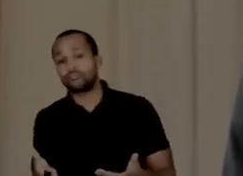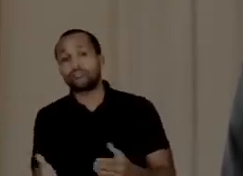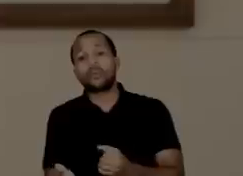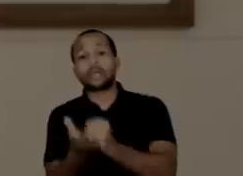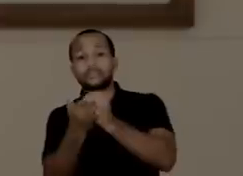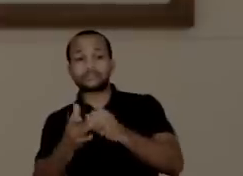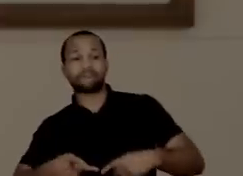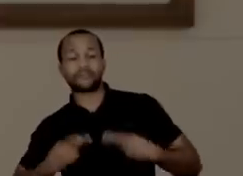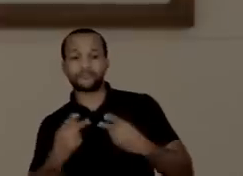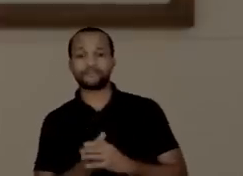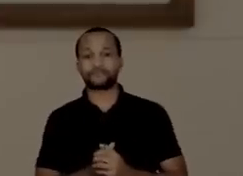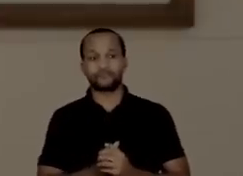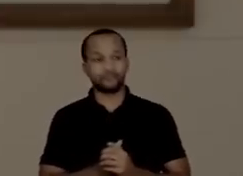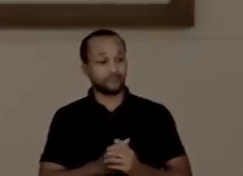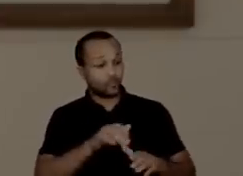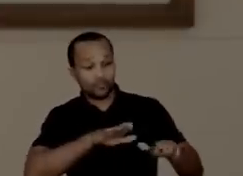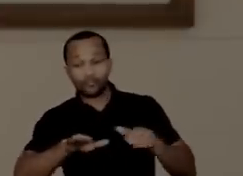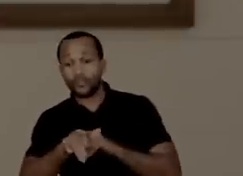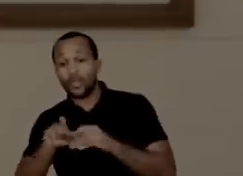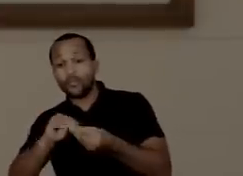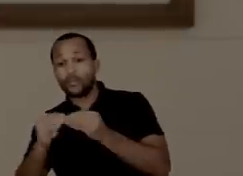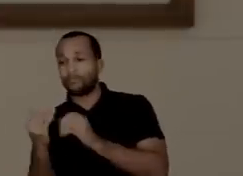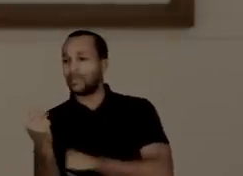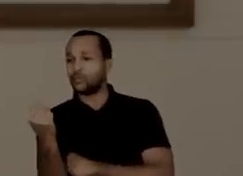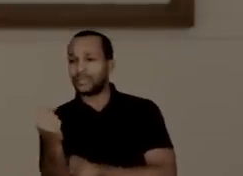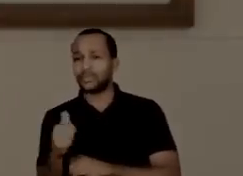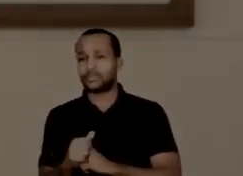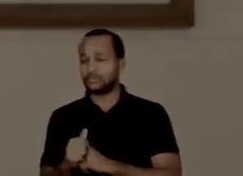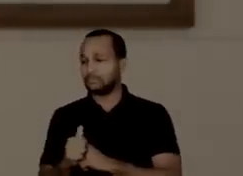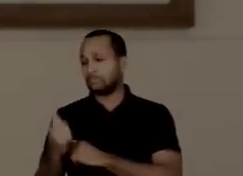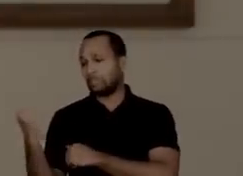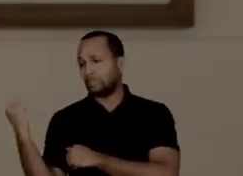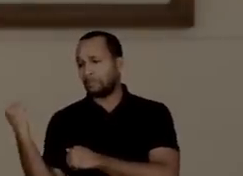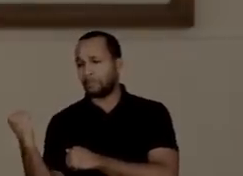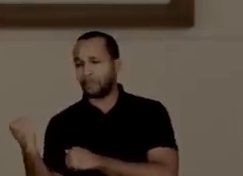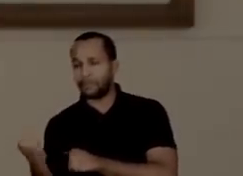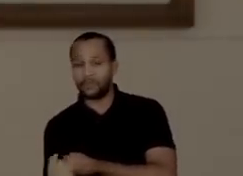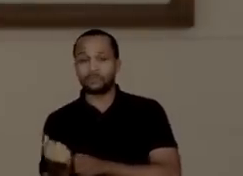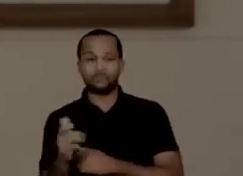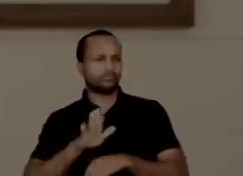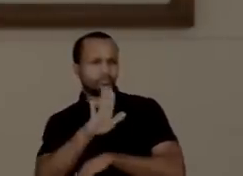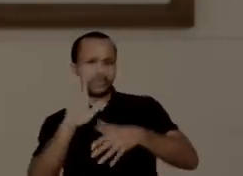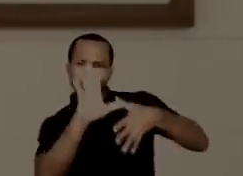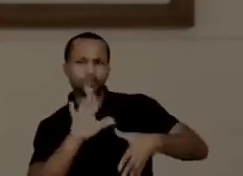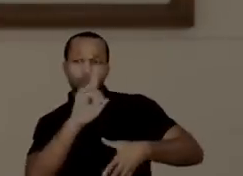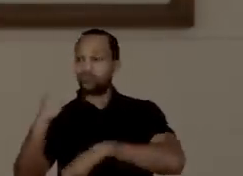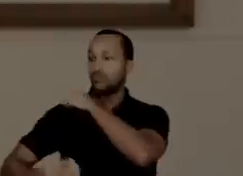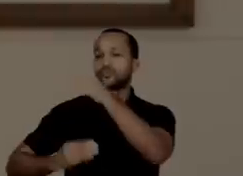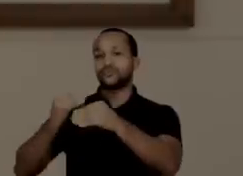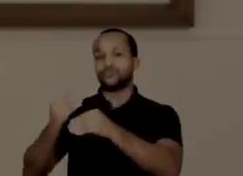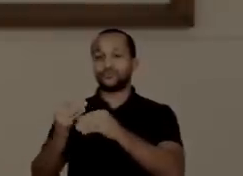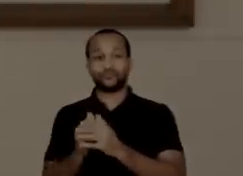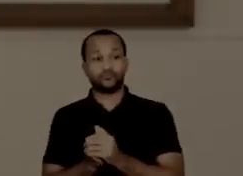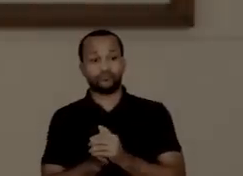vies. Une année difficile également en matière économique et sociale. La crise économique n'a pas épargné notre